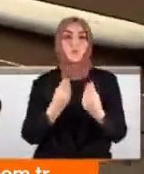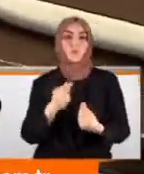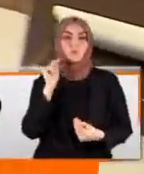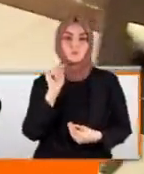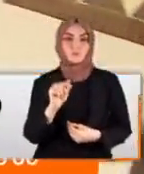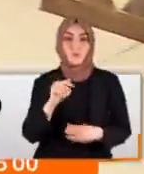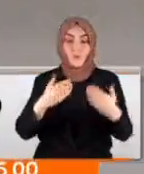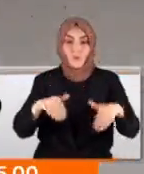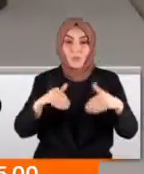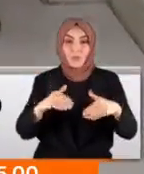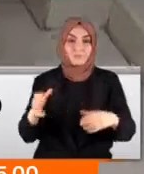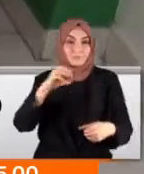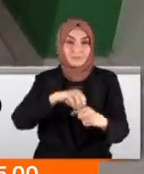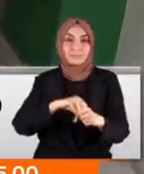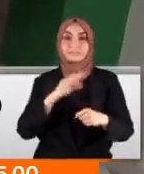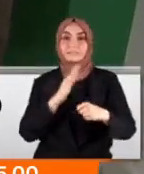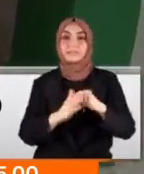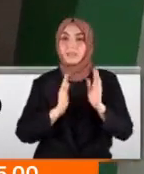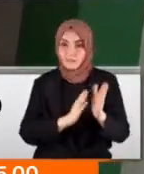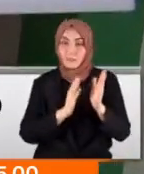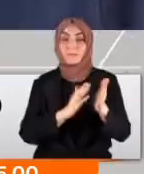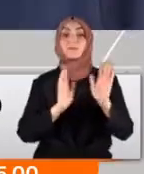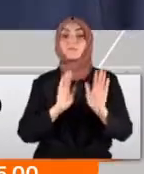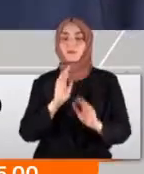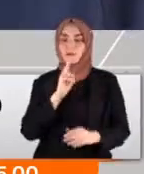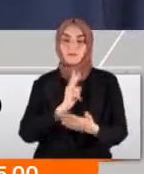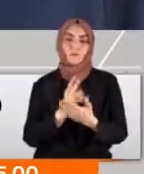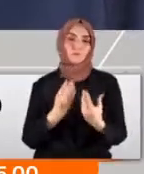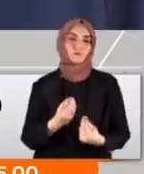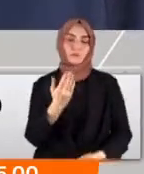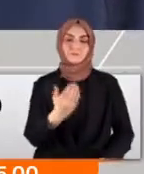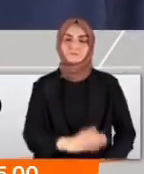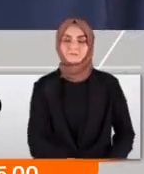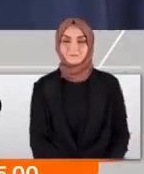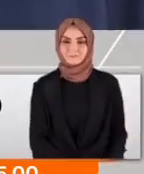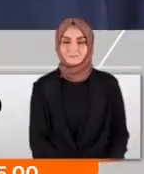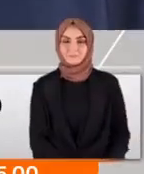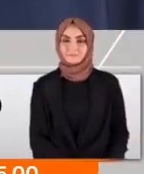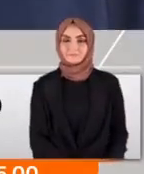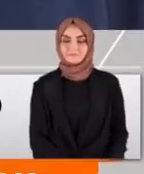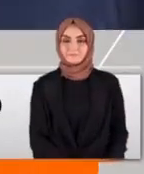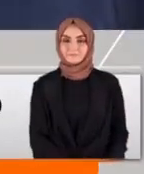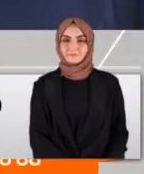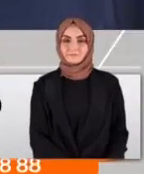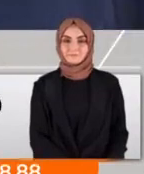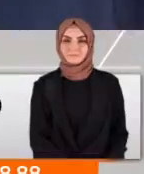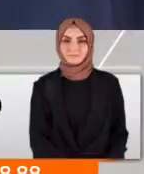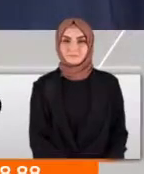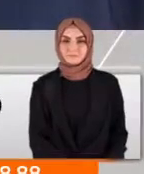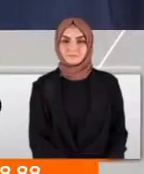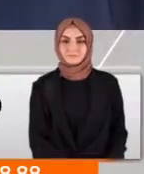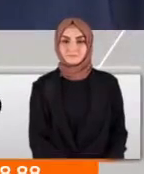uygulanan yasakların devam edip etmeyeceğine karar verilecek. Her ne kadar sıkı tutacağız diyorlarsa da maalesef